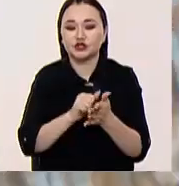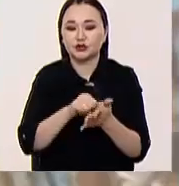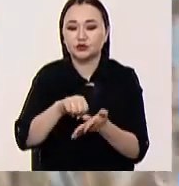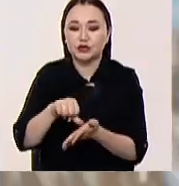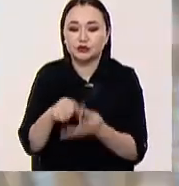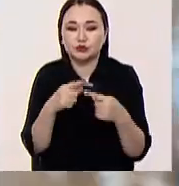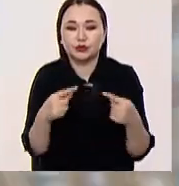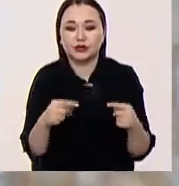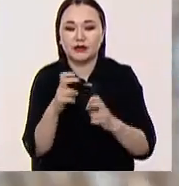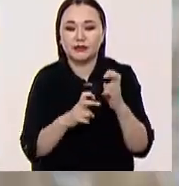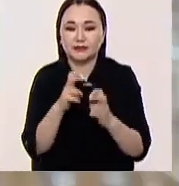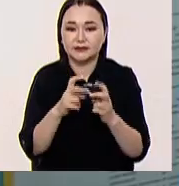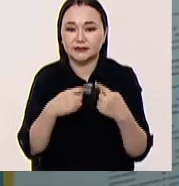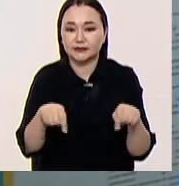других